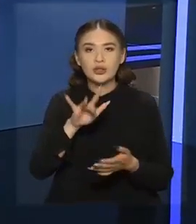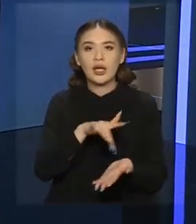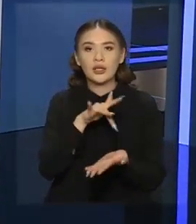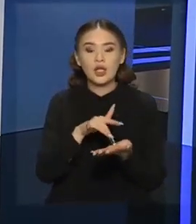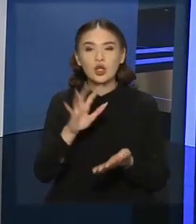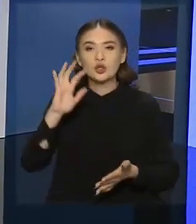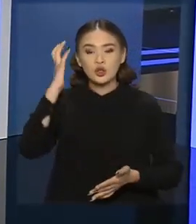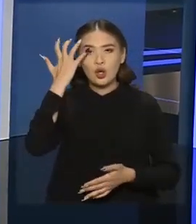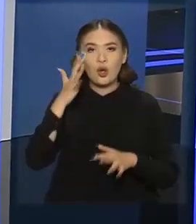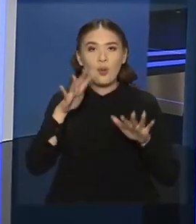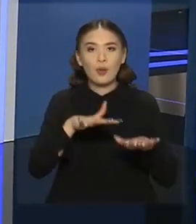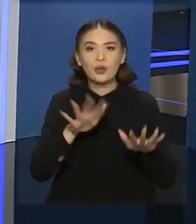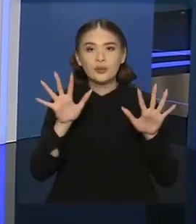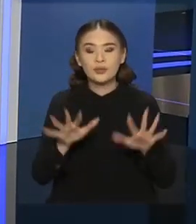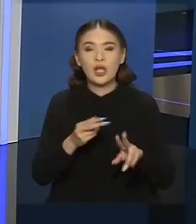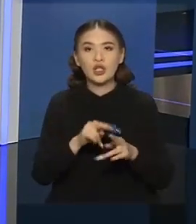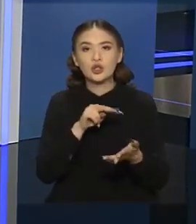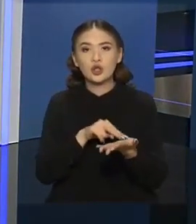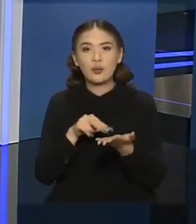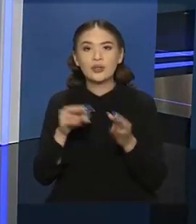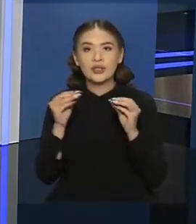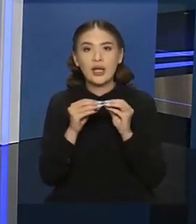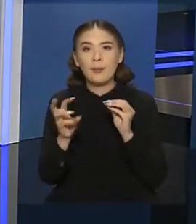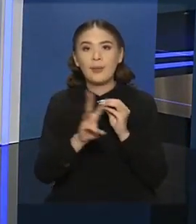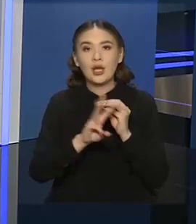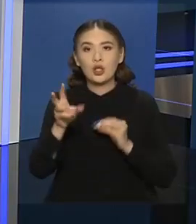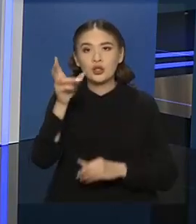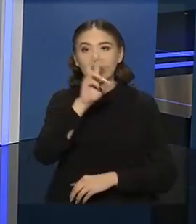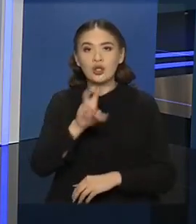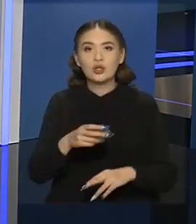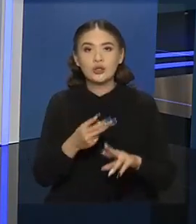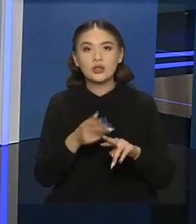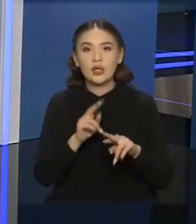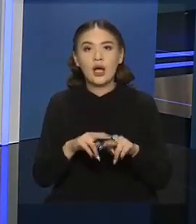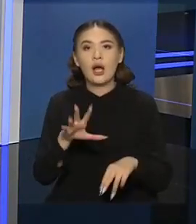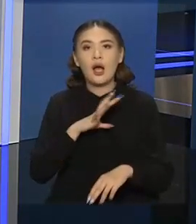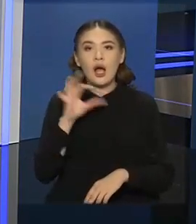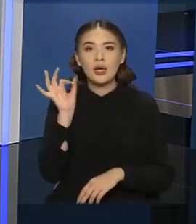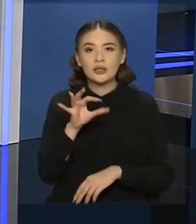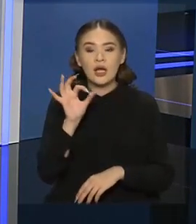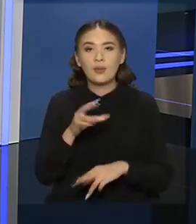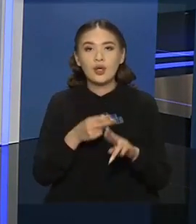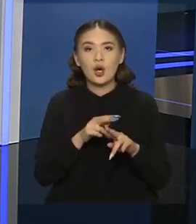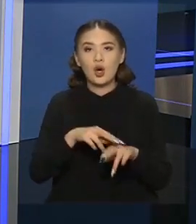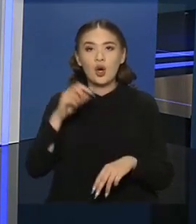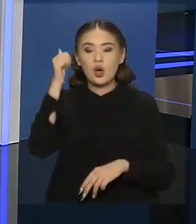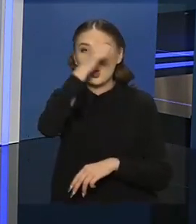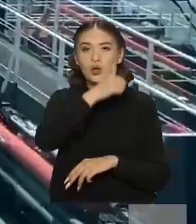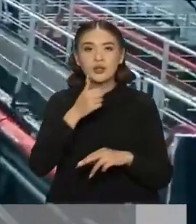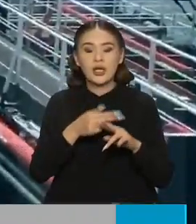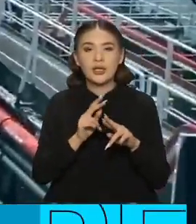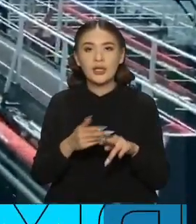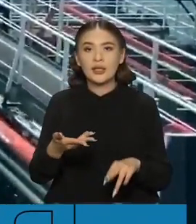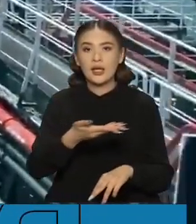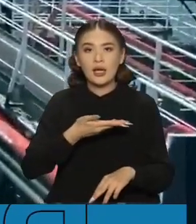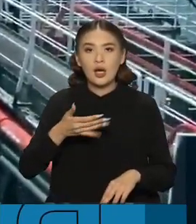моря. Предварительная стоимость проекта – 10 миллионов долларов. Запуск намечен на октябрь текущего года. Для нас, как